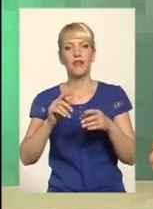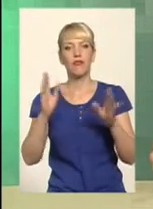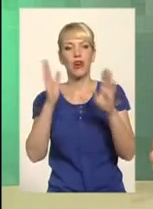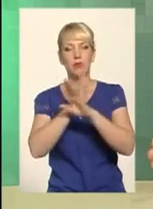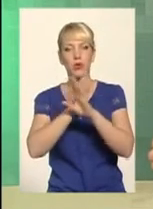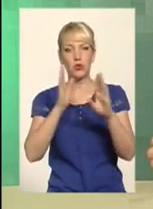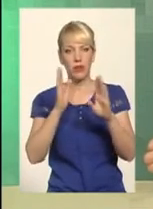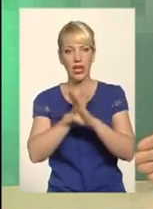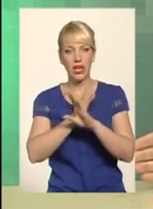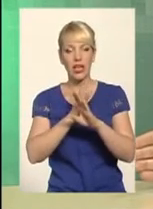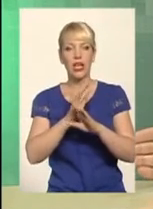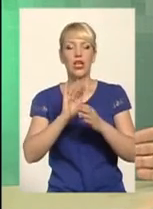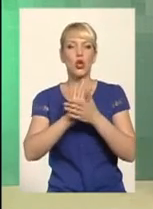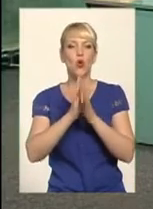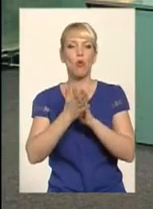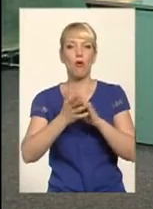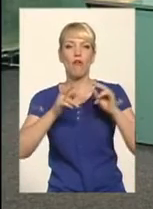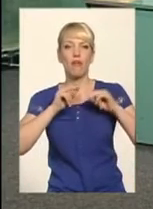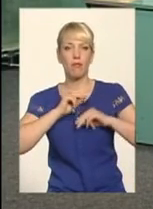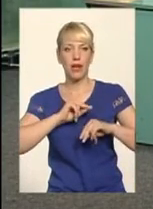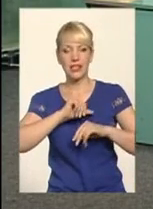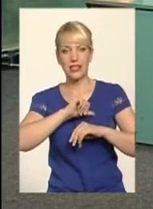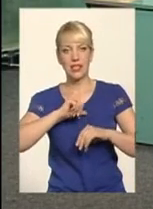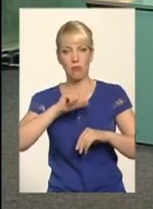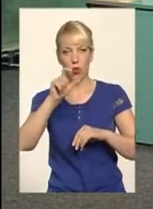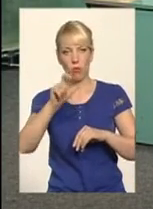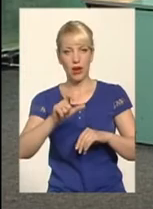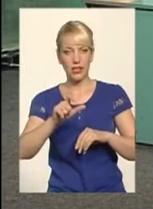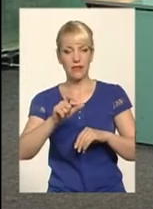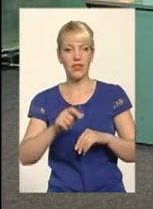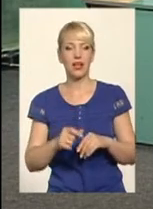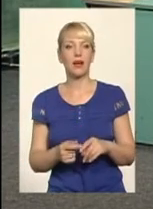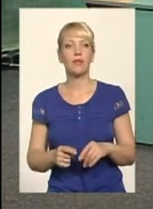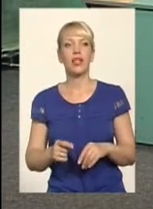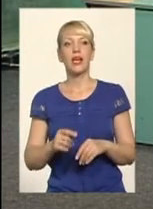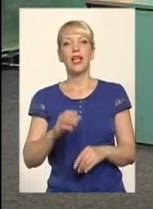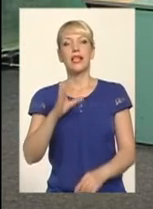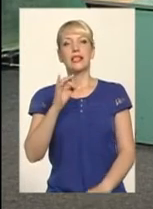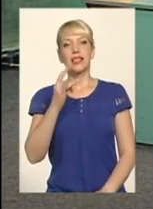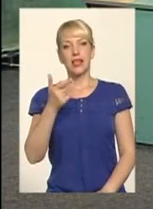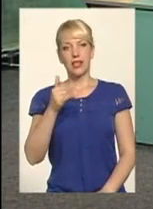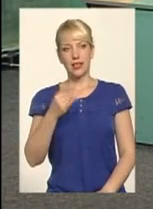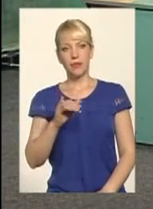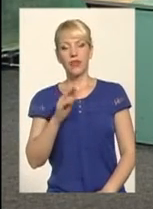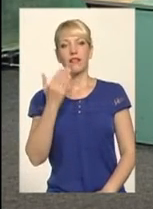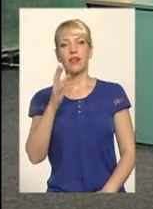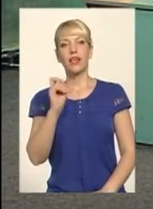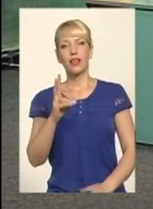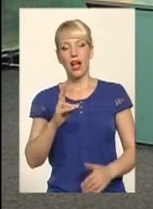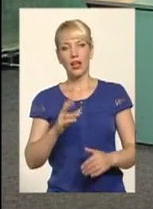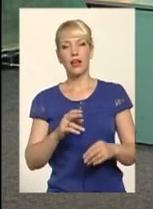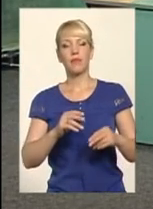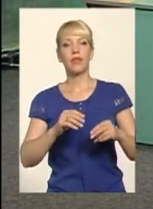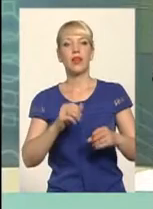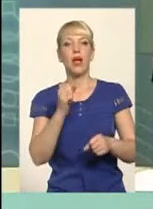умов праці працівника і створити карту робочого місця. Пане Сергію, от ви, як